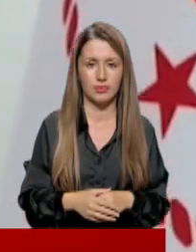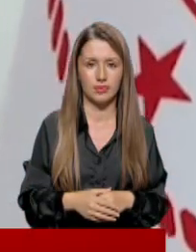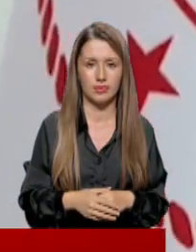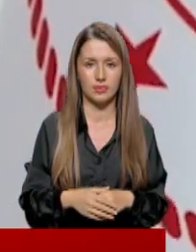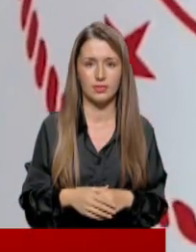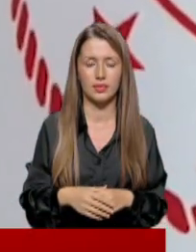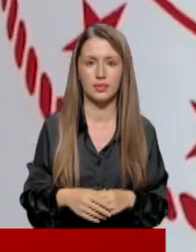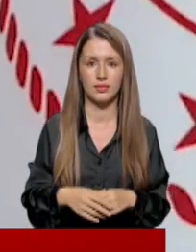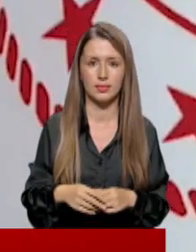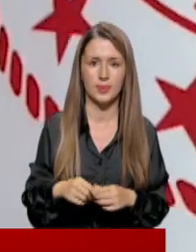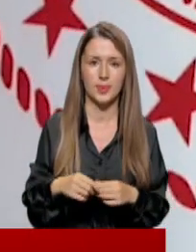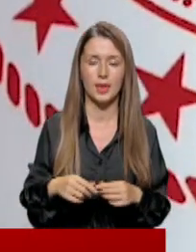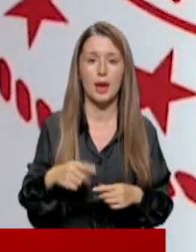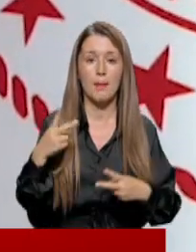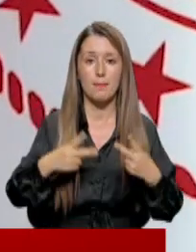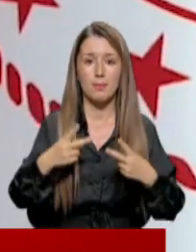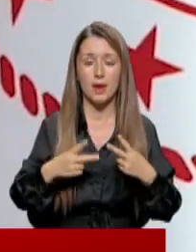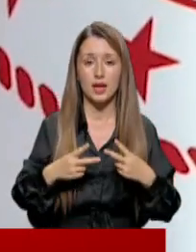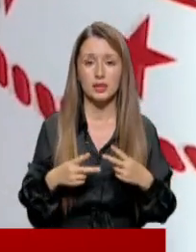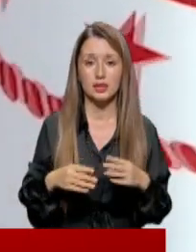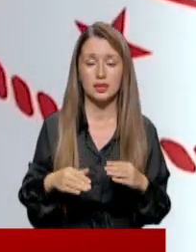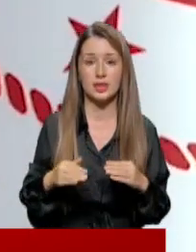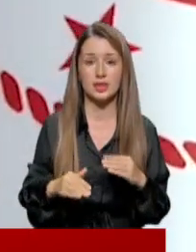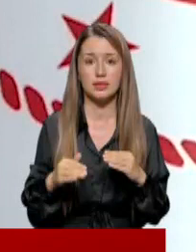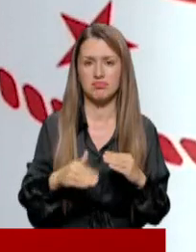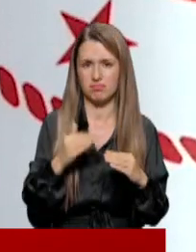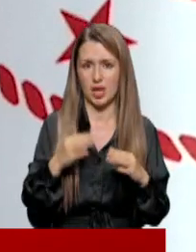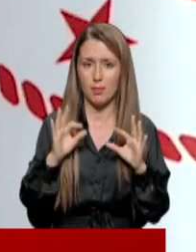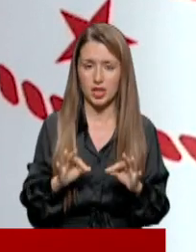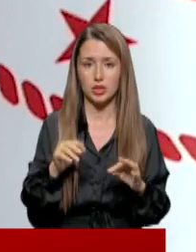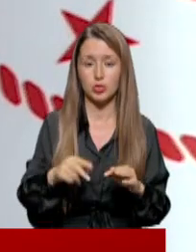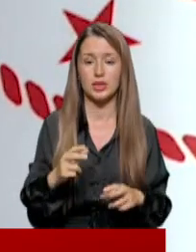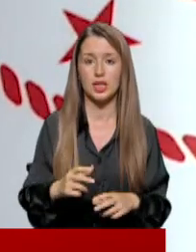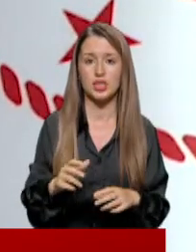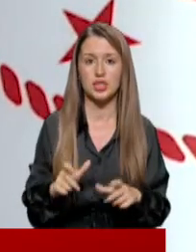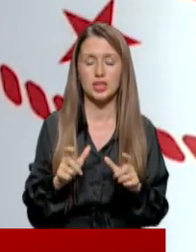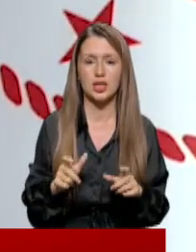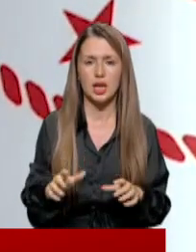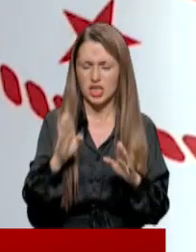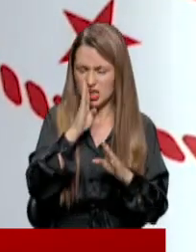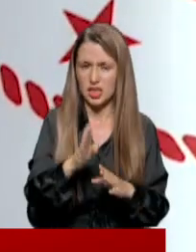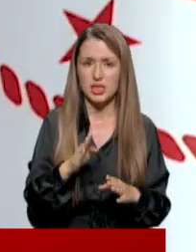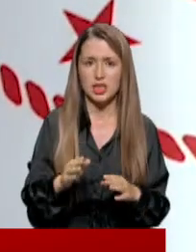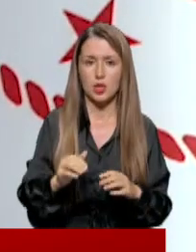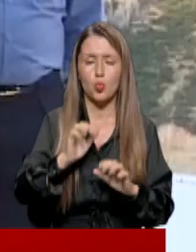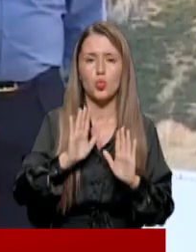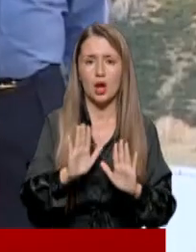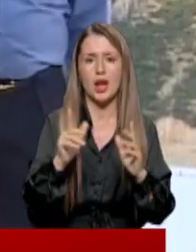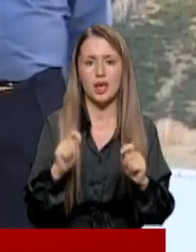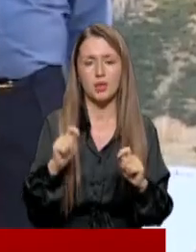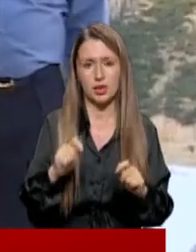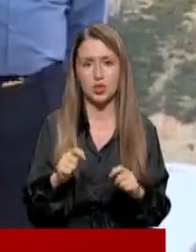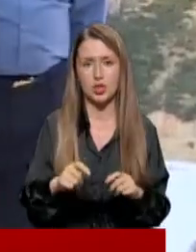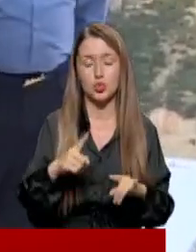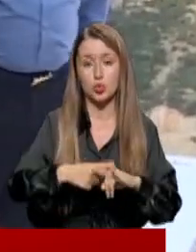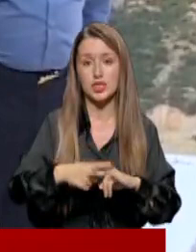Münbiç'ten ve telifattan bazı tacizler ve tecavüzler başladı. Bunlara karşı tereddütsüz her türlü müdahaleyi yaptık, yapacağız. Hulusi